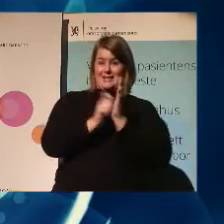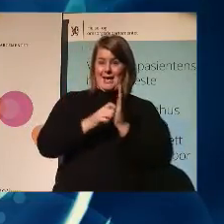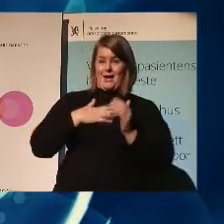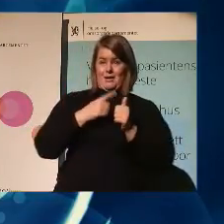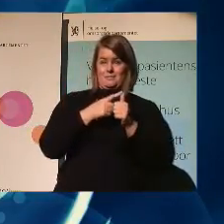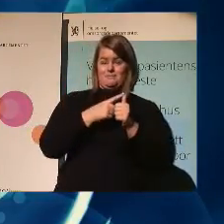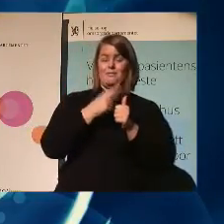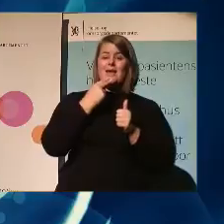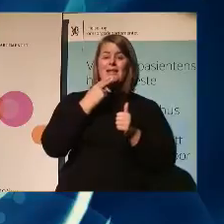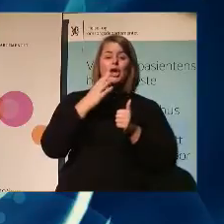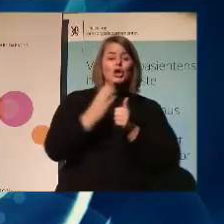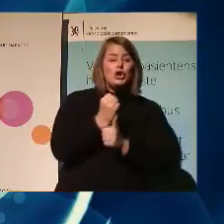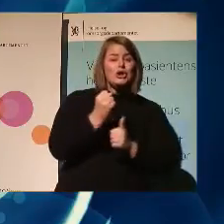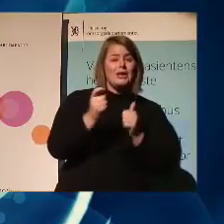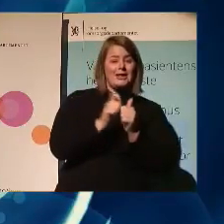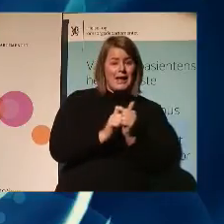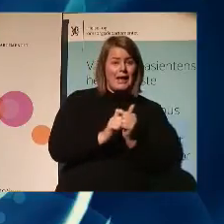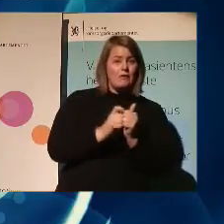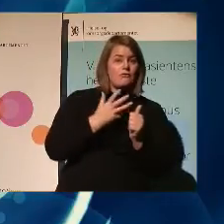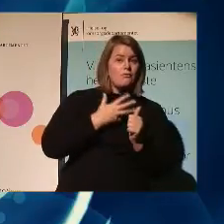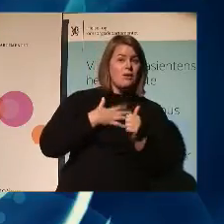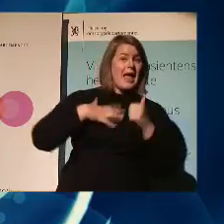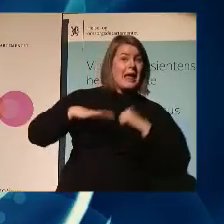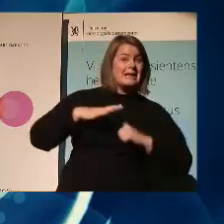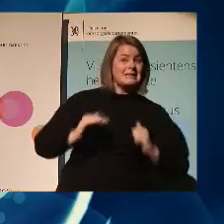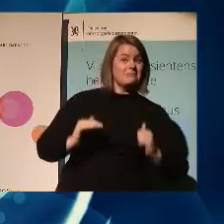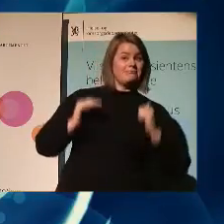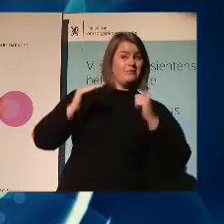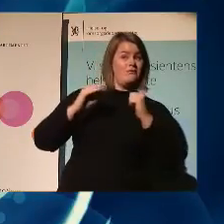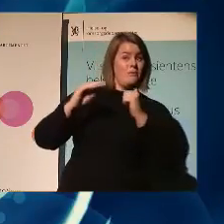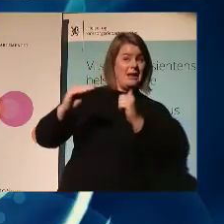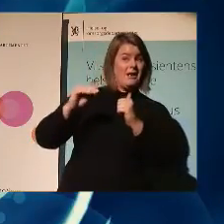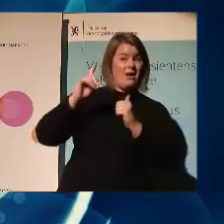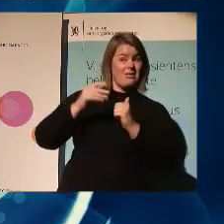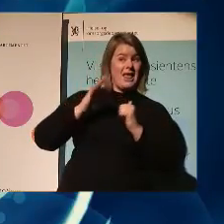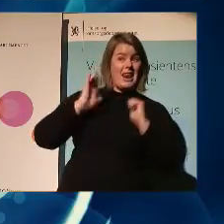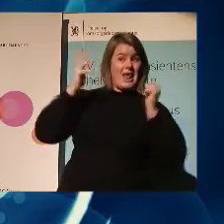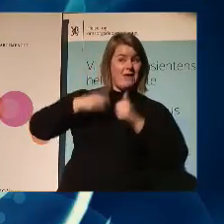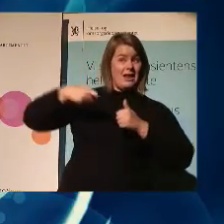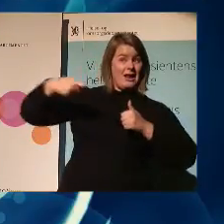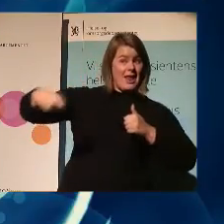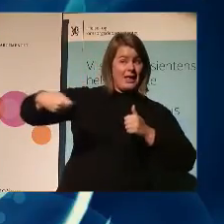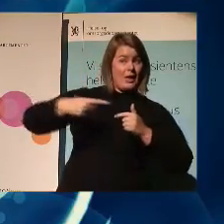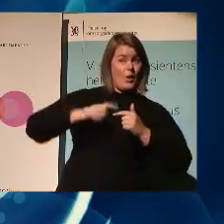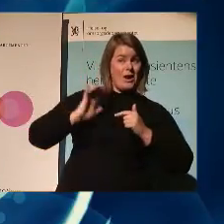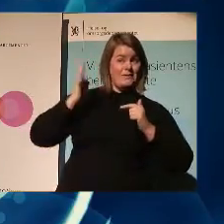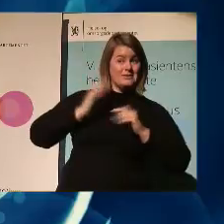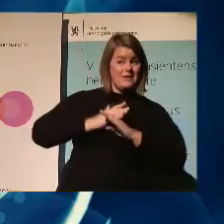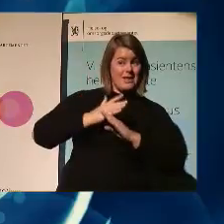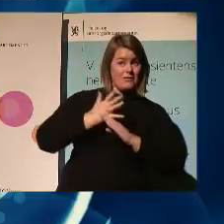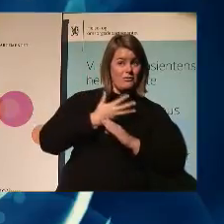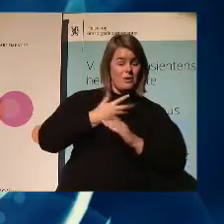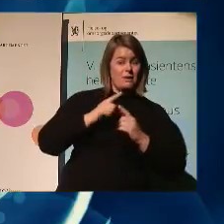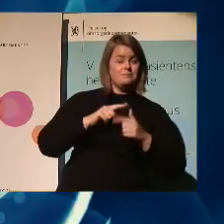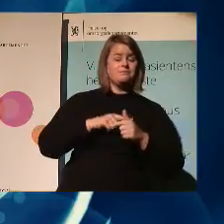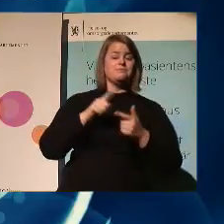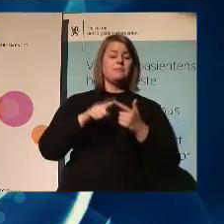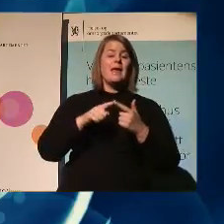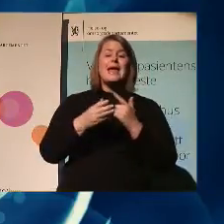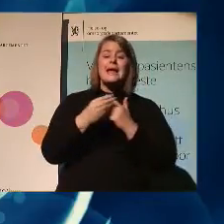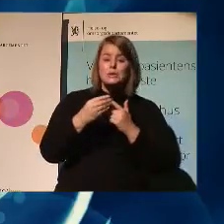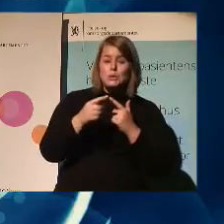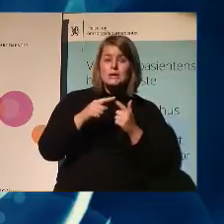mye helseforbedring kan man få, hvor lenge kan man leve, og hvilken livskvalitet har man. Ressurs, hvor mye ressurser må til,